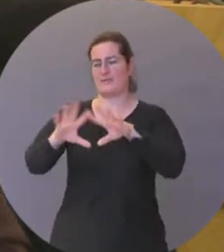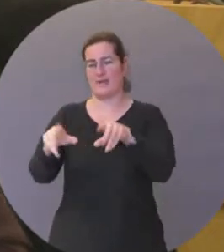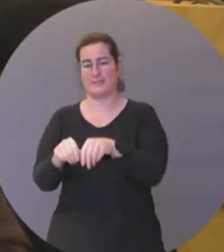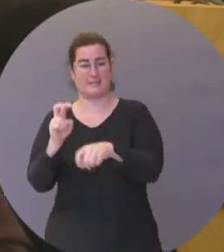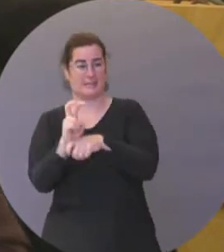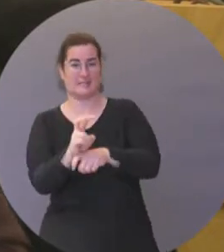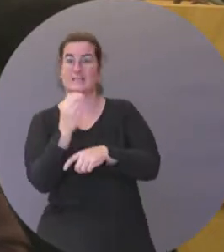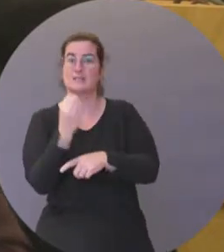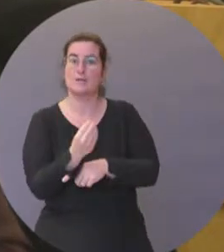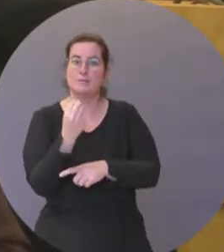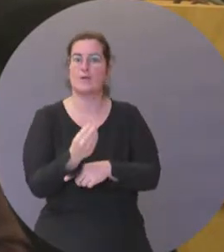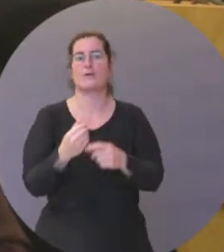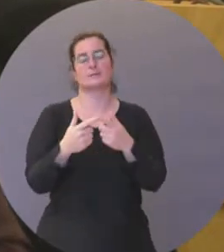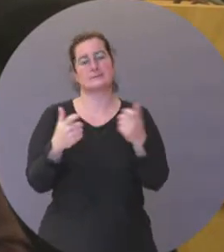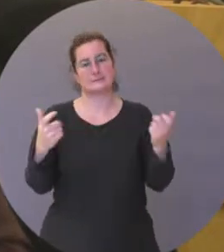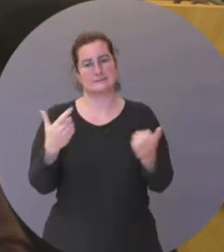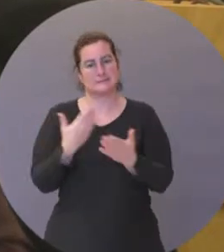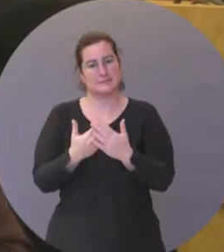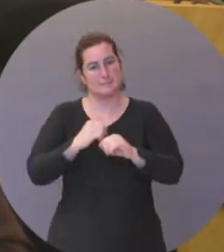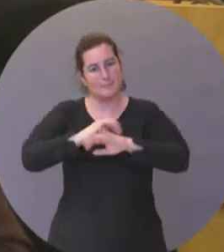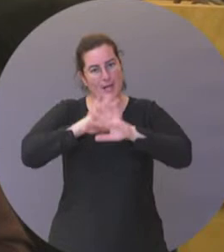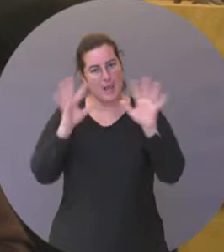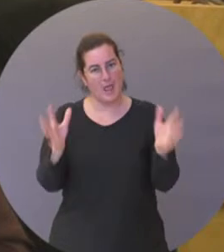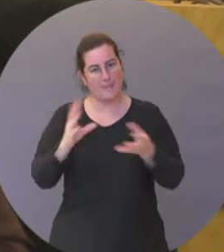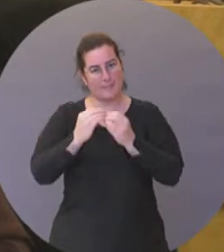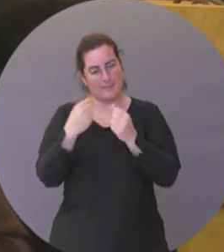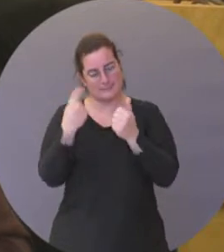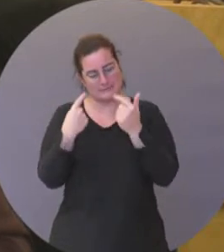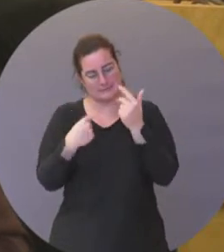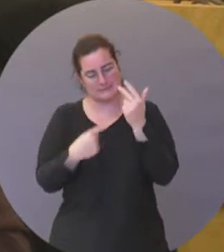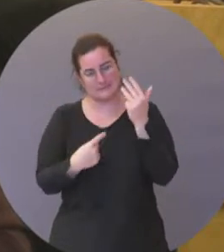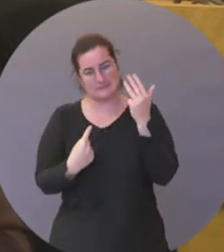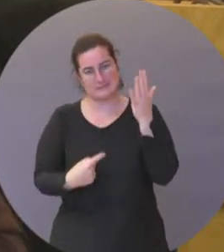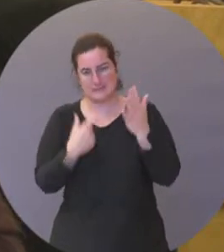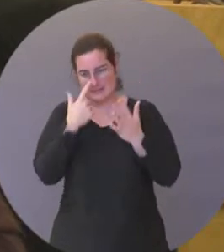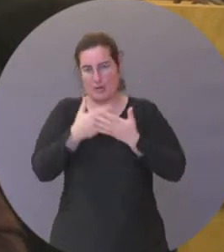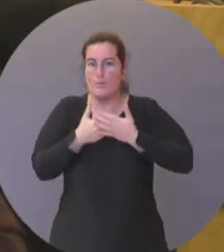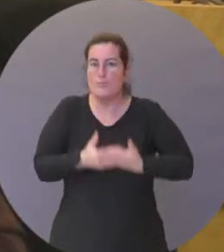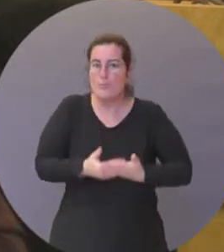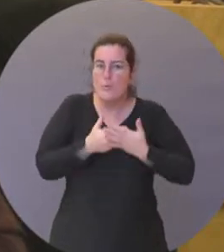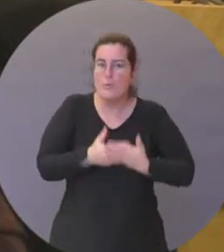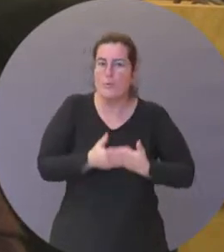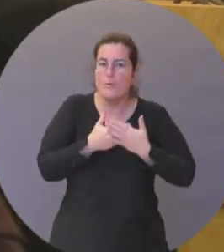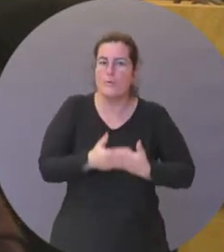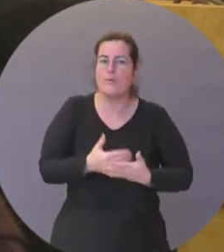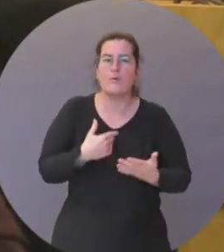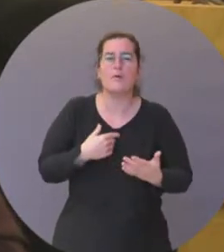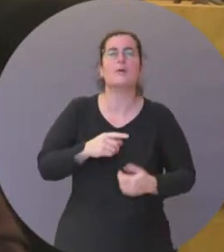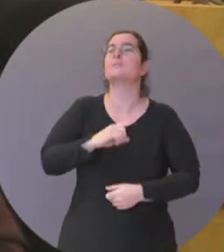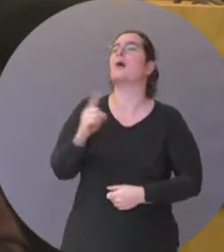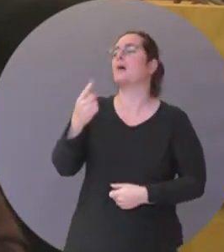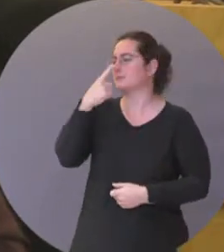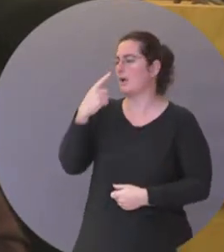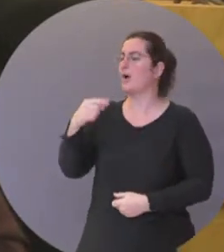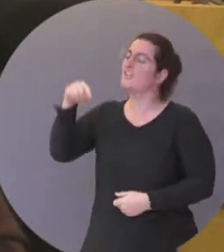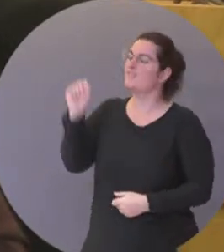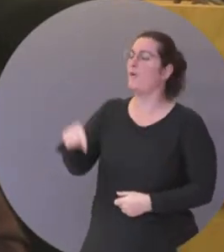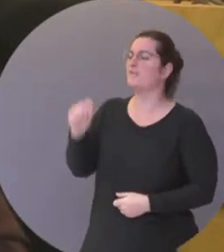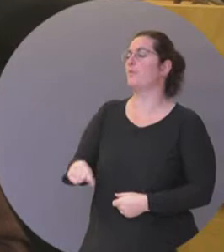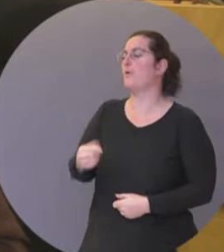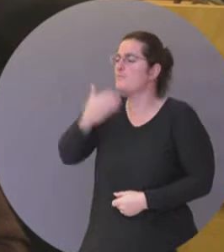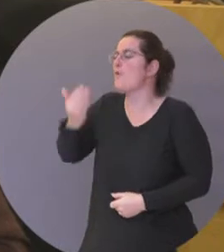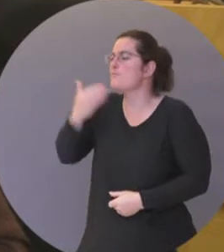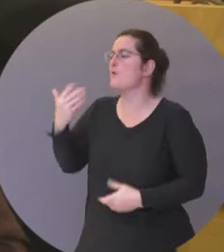et bien d'autres sont beaucoup plus lourdes et prégnantes qu'un simple Yaka faucon